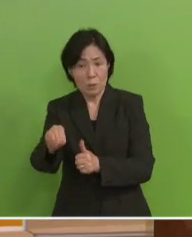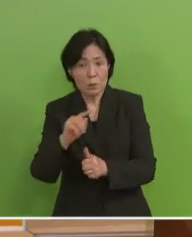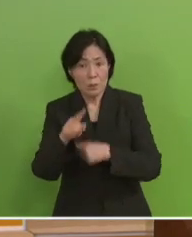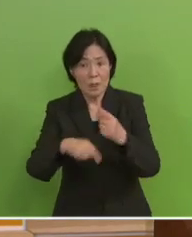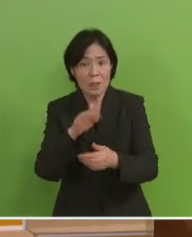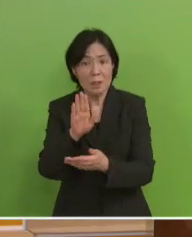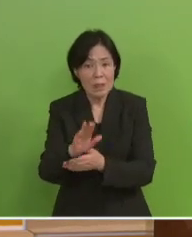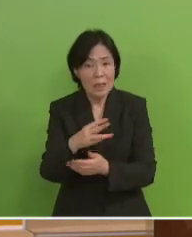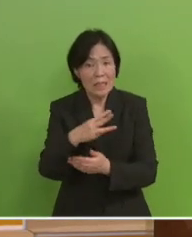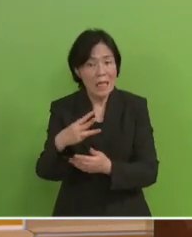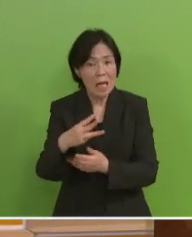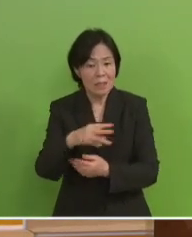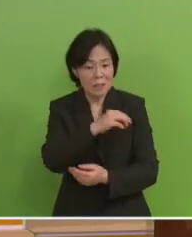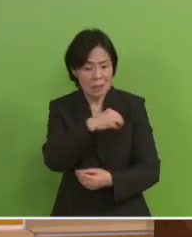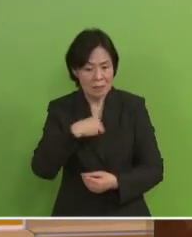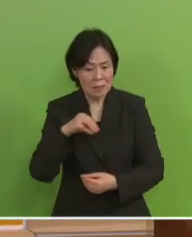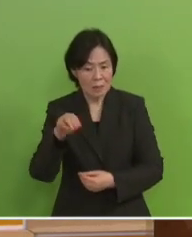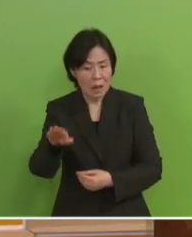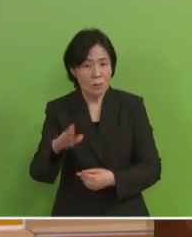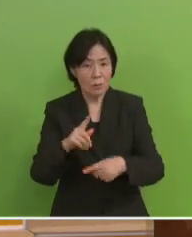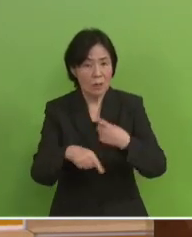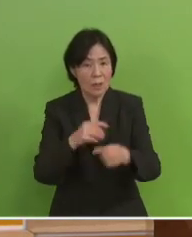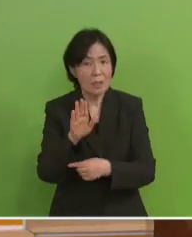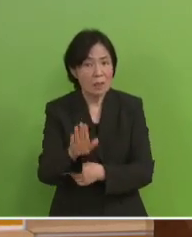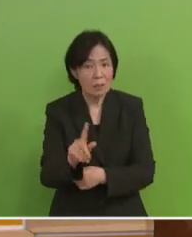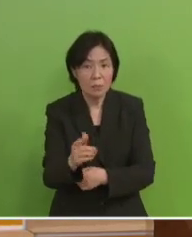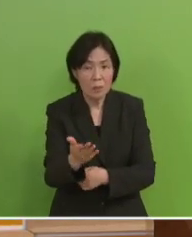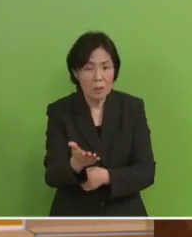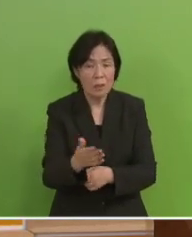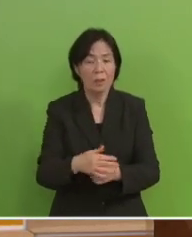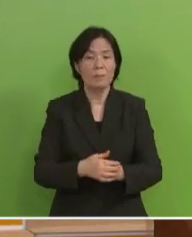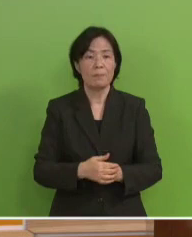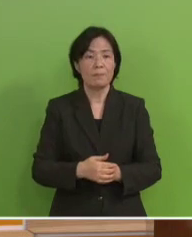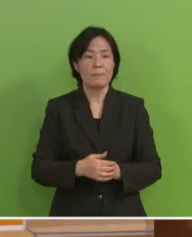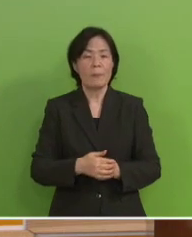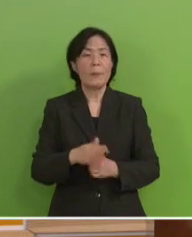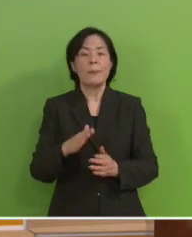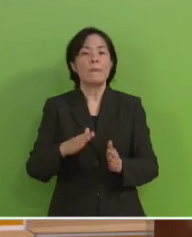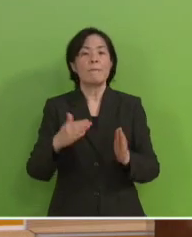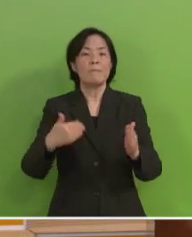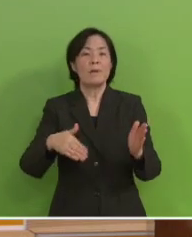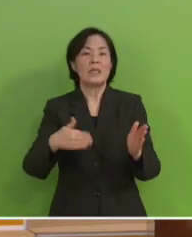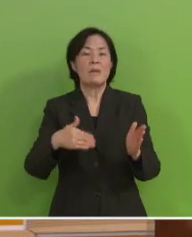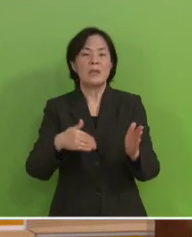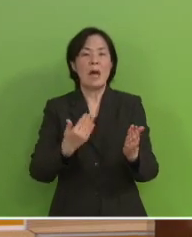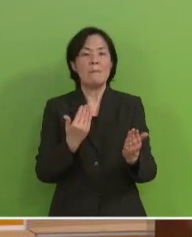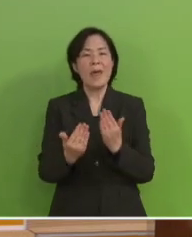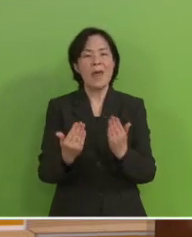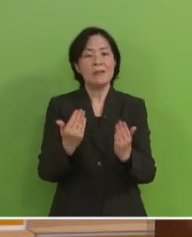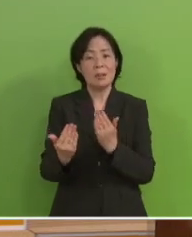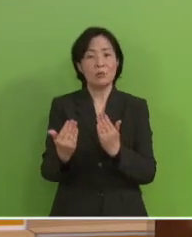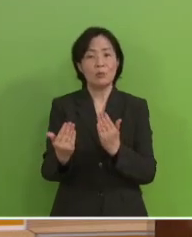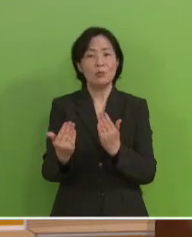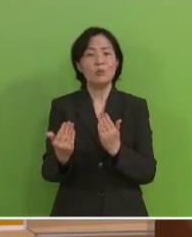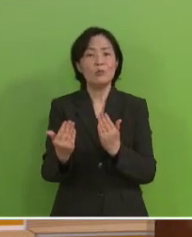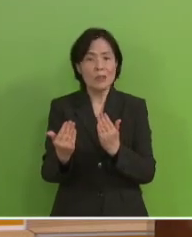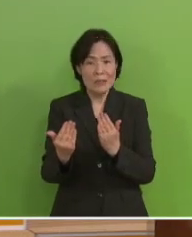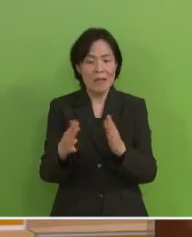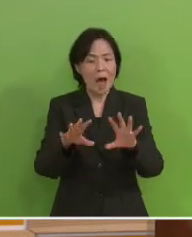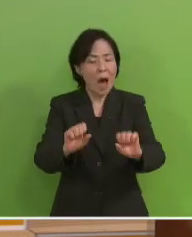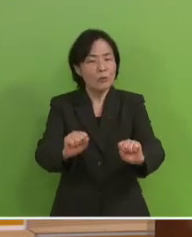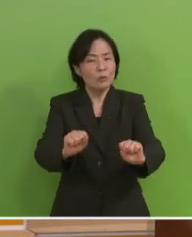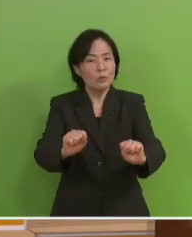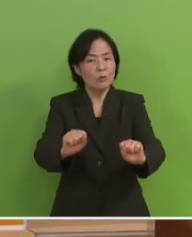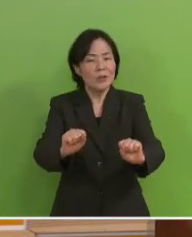どれぐらいの規模で発生しているような条文食事3時間制でドア明確に把握している